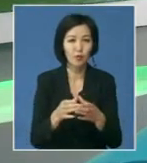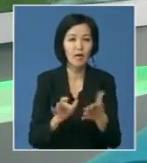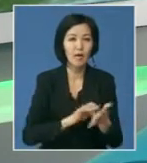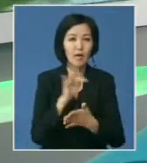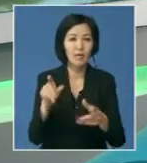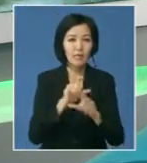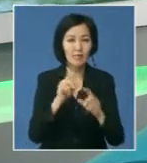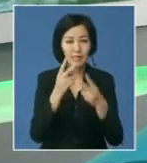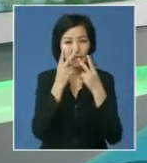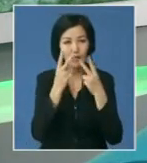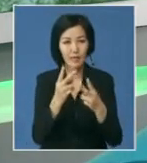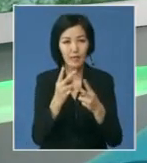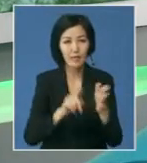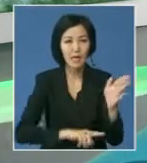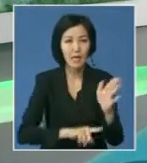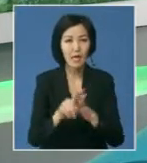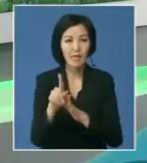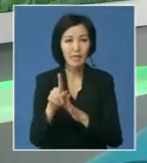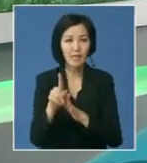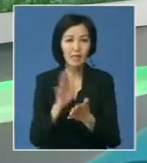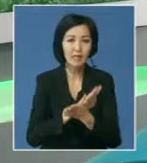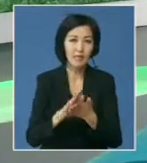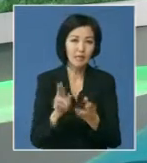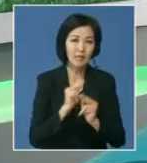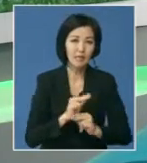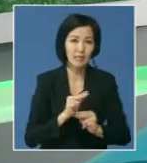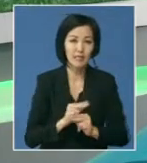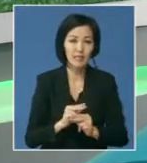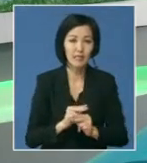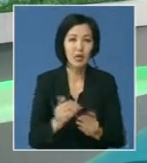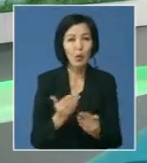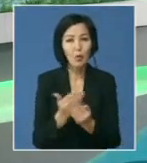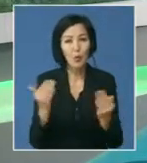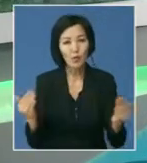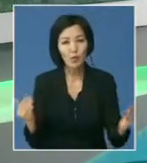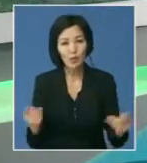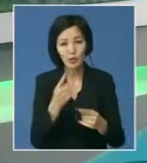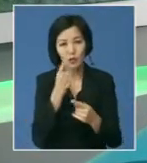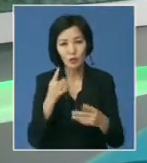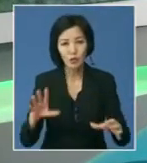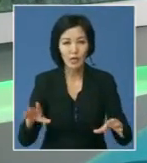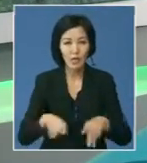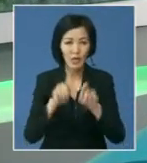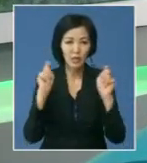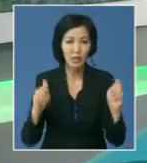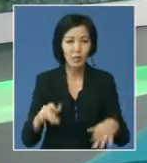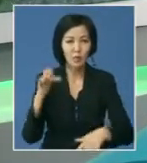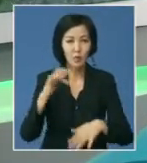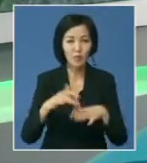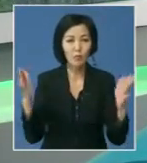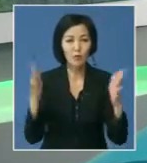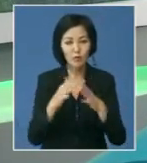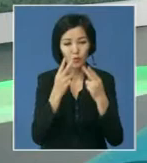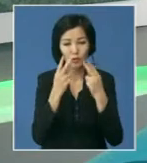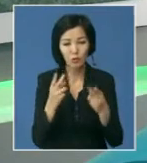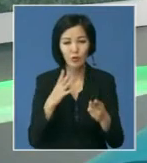Олар ең алдымен қала кіреберісінің тазалығына тексеру жүргізді. Сонымен қатар көрме павильоны мен жуырда қолданысқа берілетін көп қабатты үйді көріп